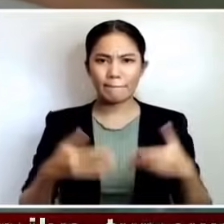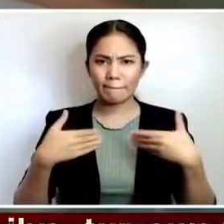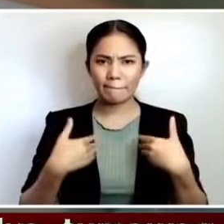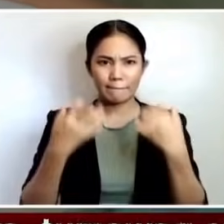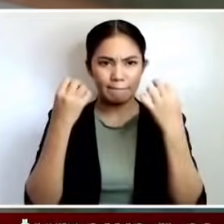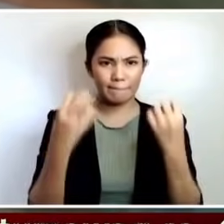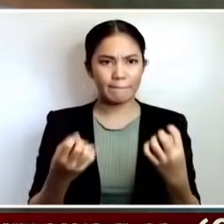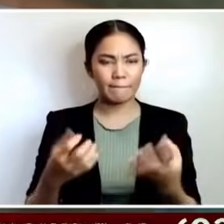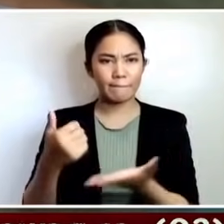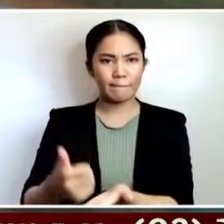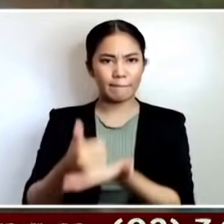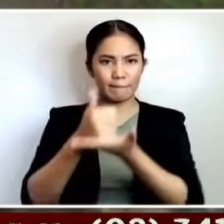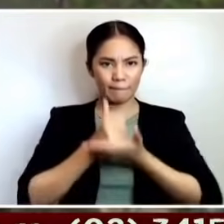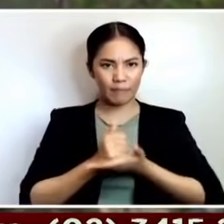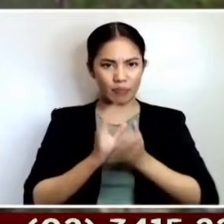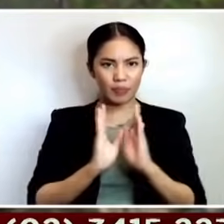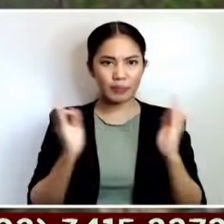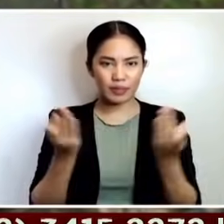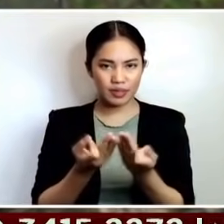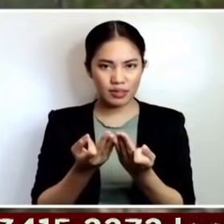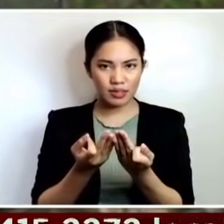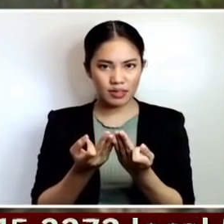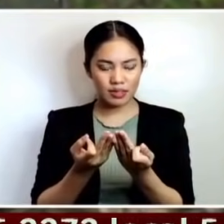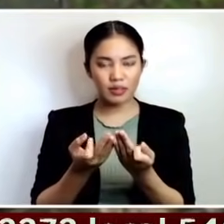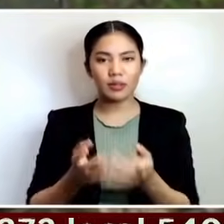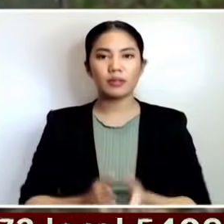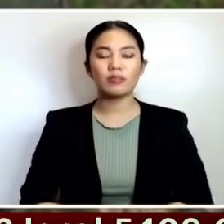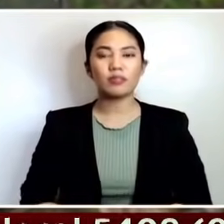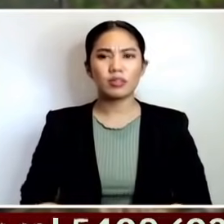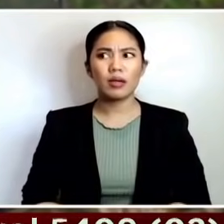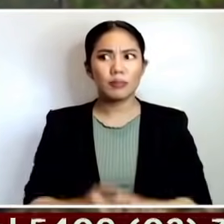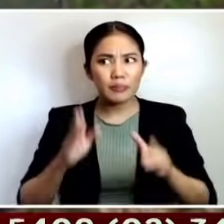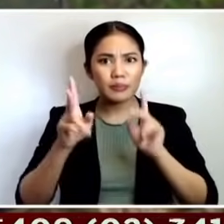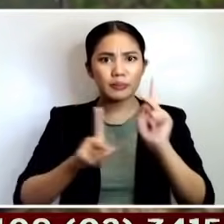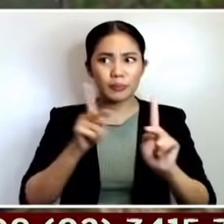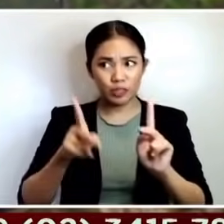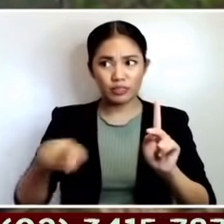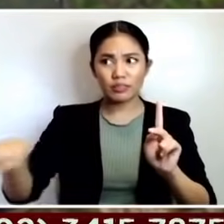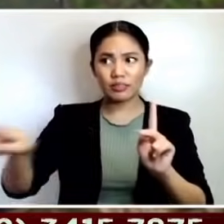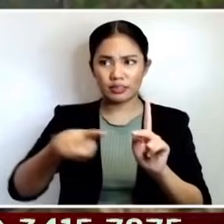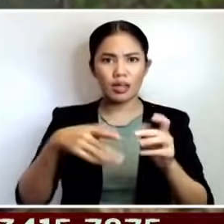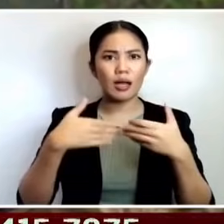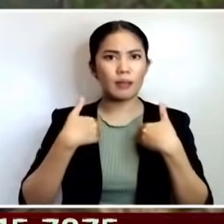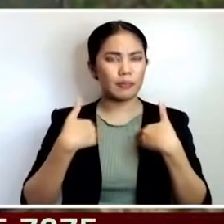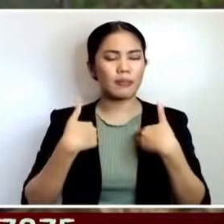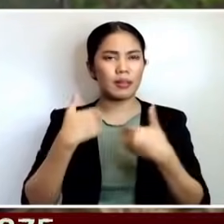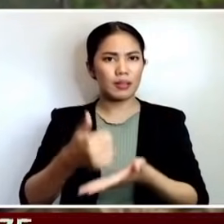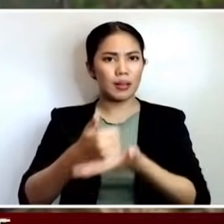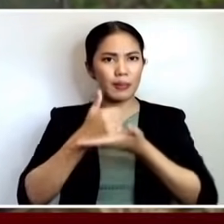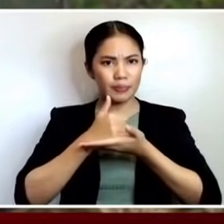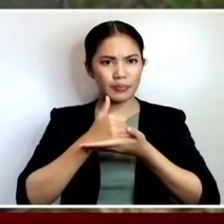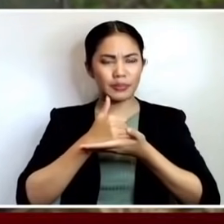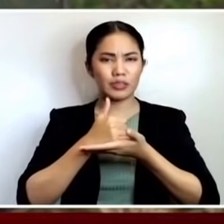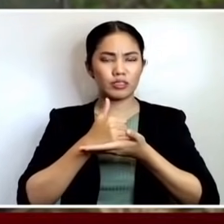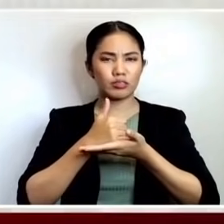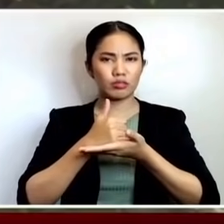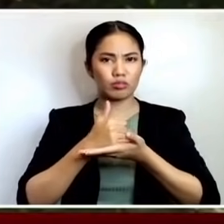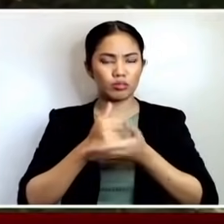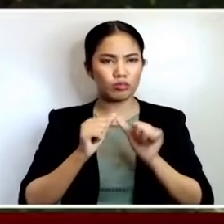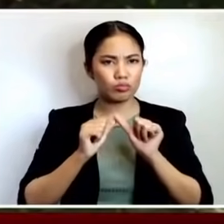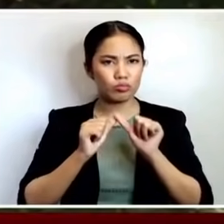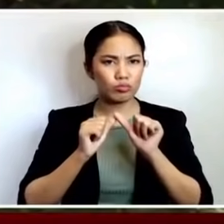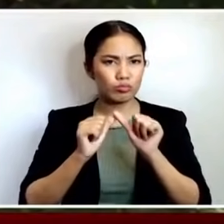pamilya. Mga tao rito na tumulong rin sa akin na ma-survive ko yung hirap